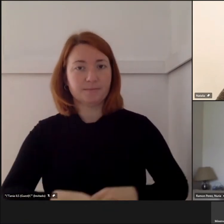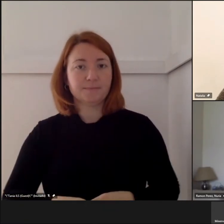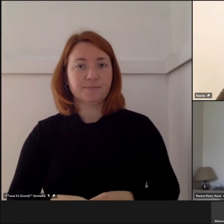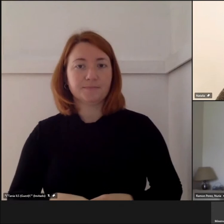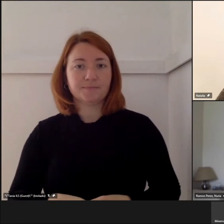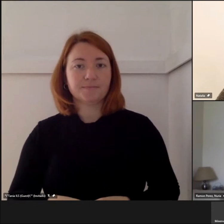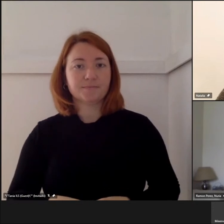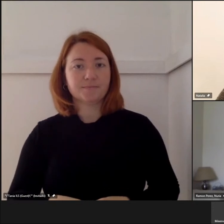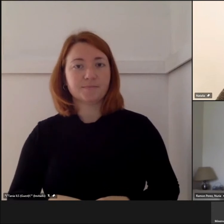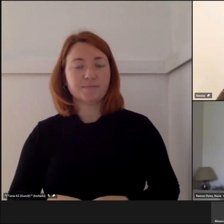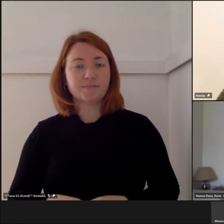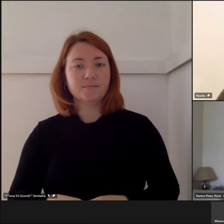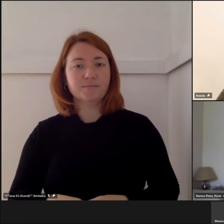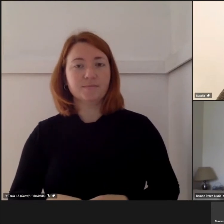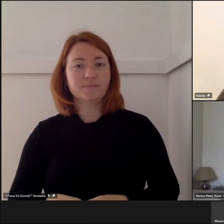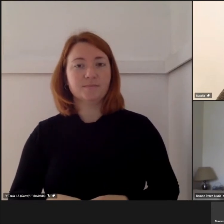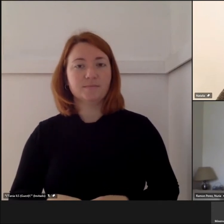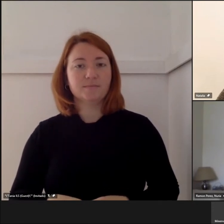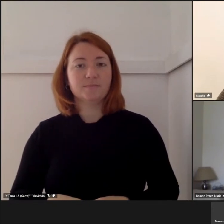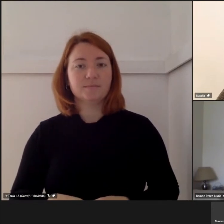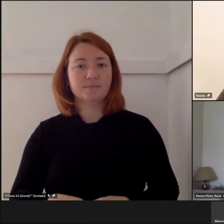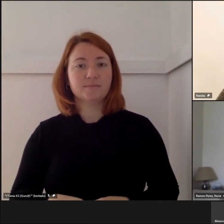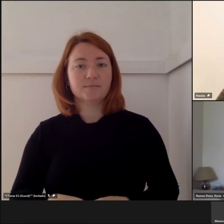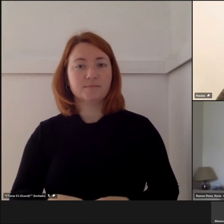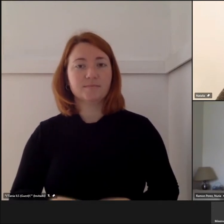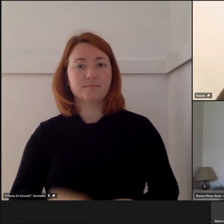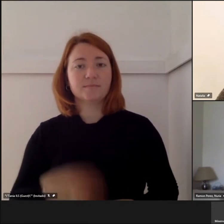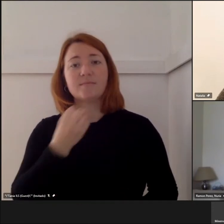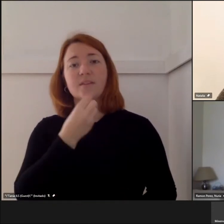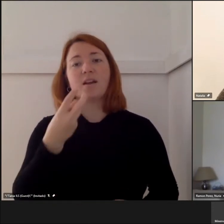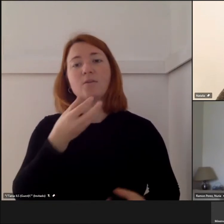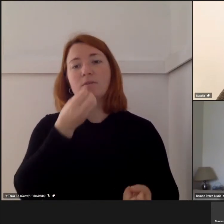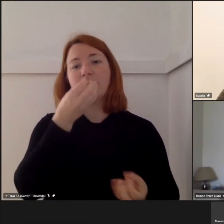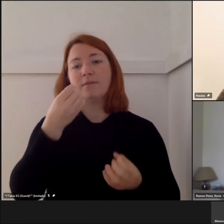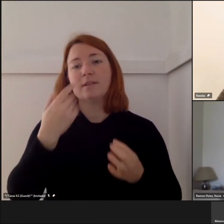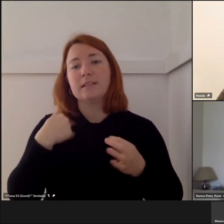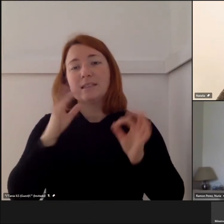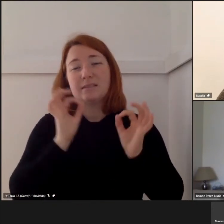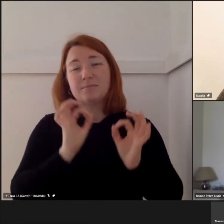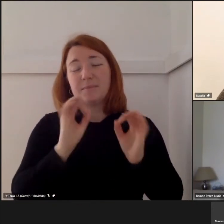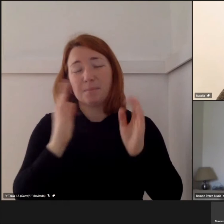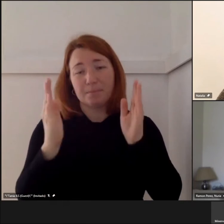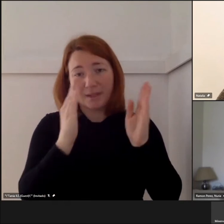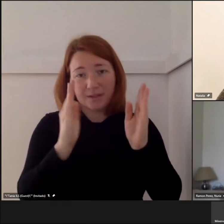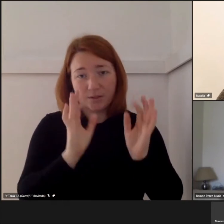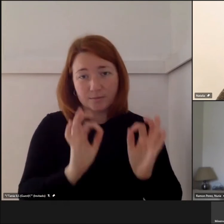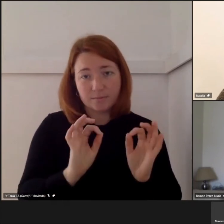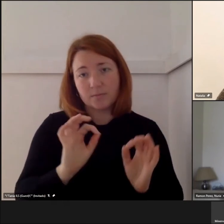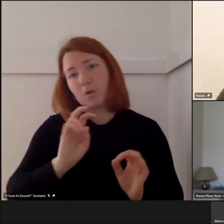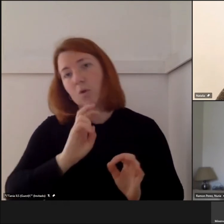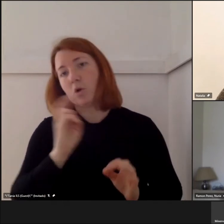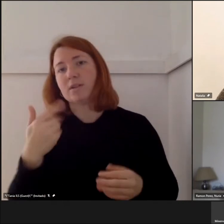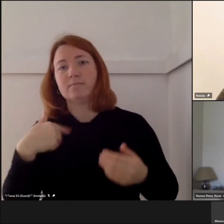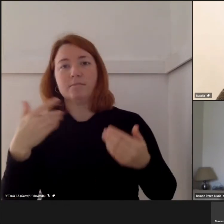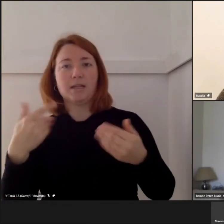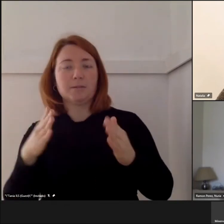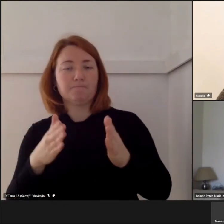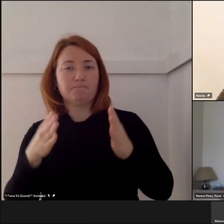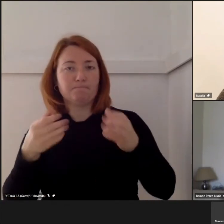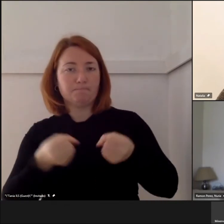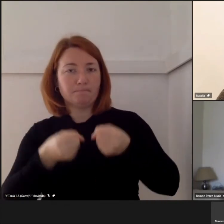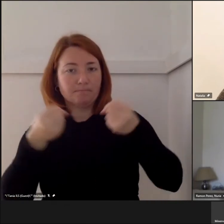és aquest. Que, lògicament, algunes dades són molt concretes d'uns períodes, però d'altres són molt més amplis i aquesta voluntat